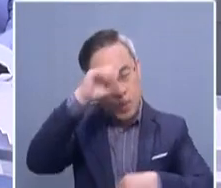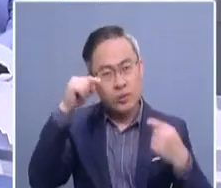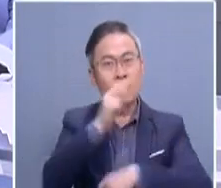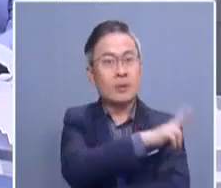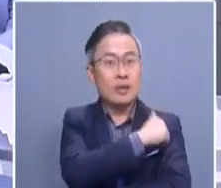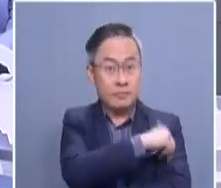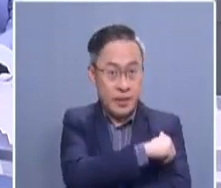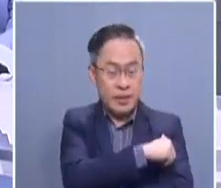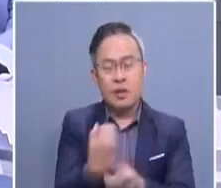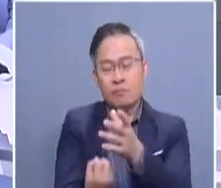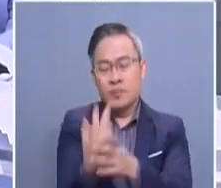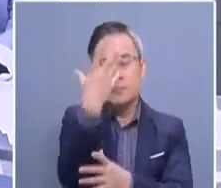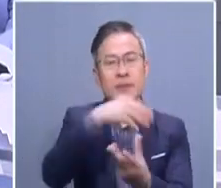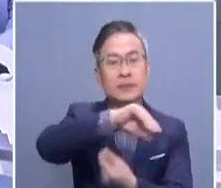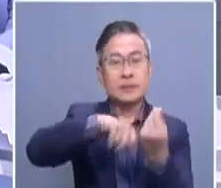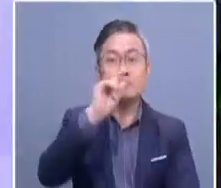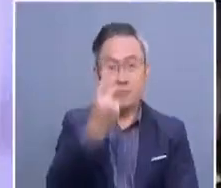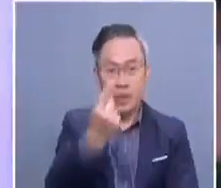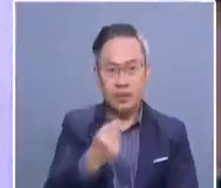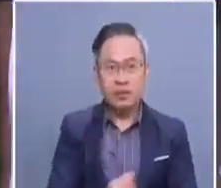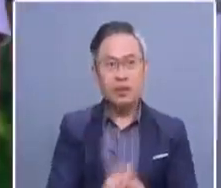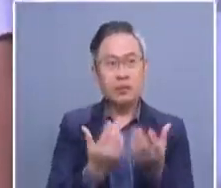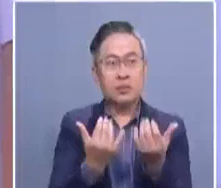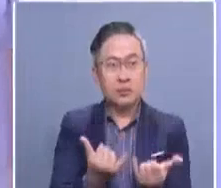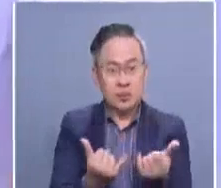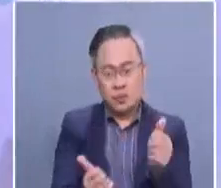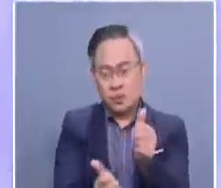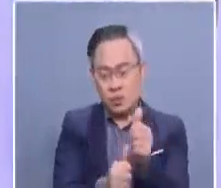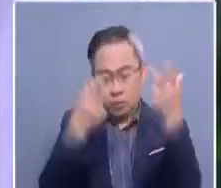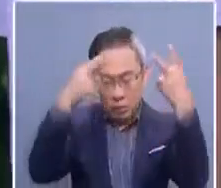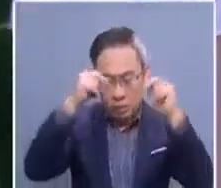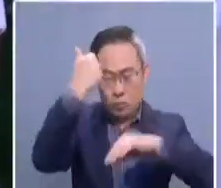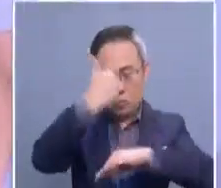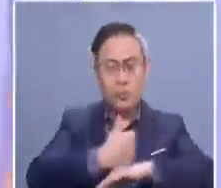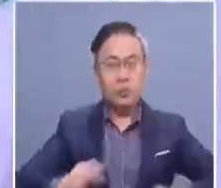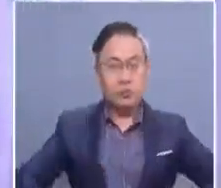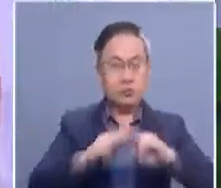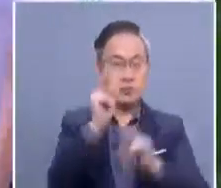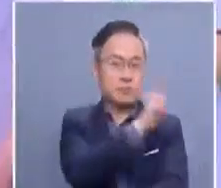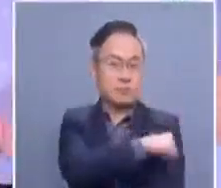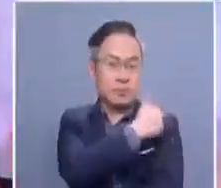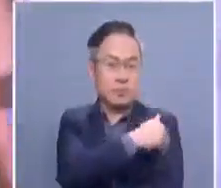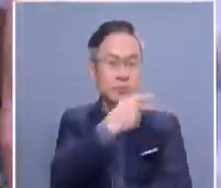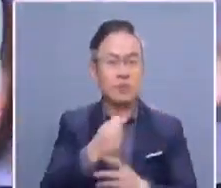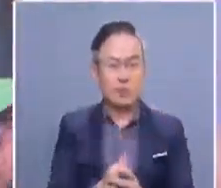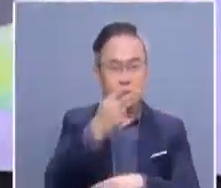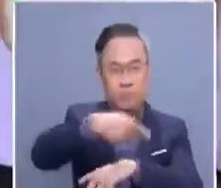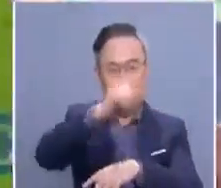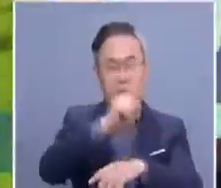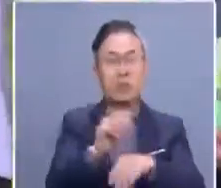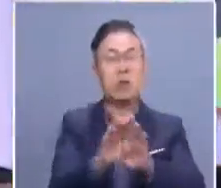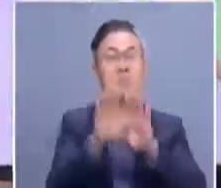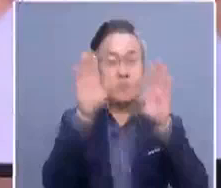ชงเป็นพืชเศรษฐกิจนะครับโดยทางคุณอนุทินชาญวิรกูลรองนายกรัฐมนตรีและรัฐมนตรีว่าการกระทรวงสาธารณสุข